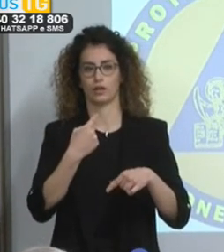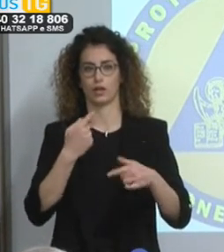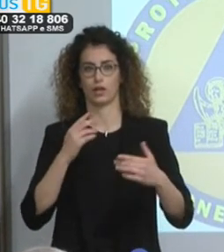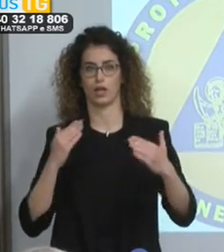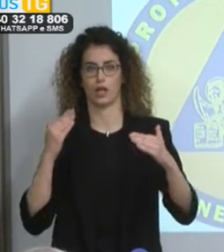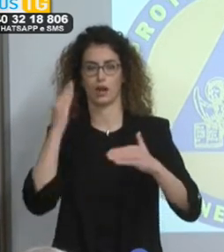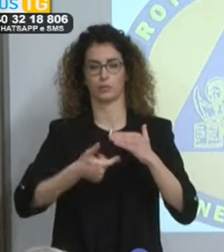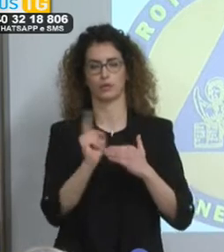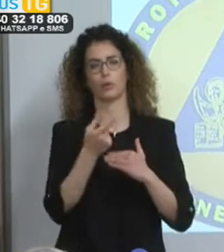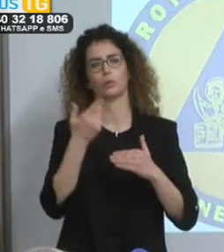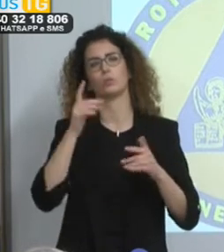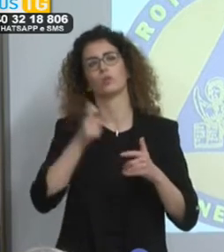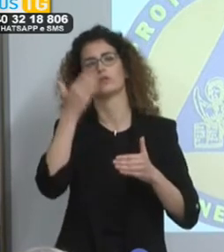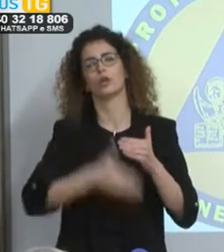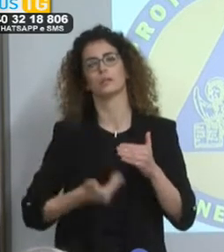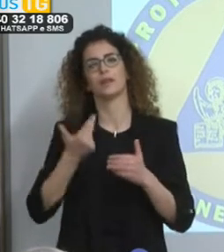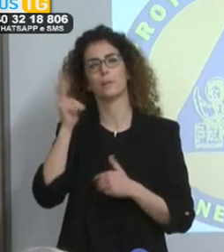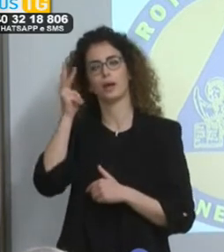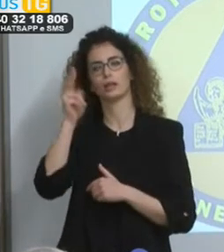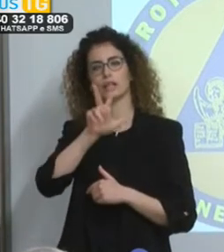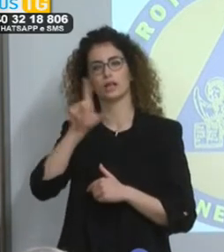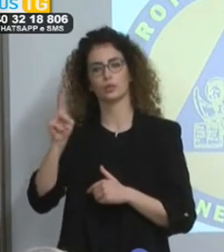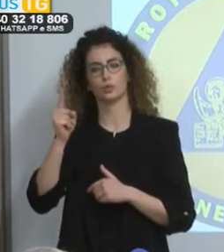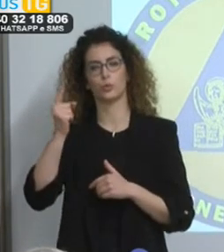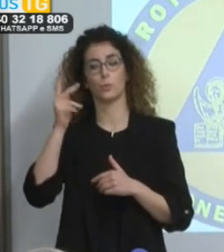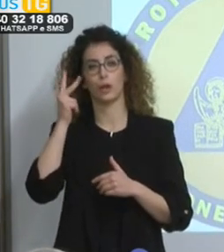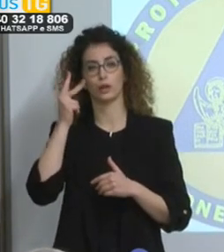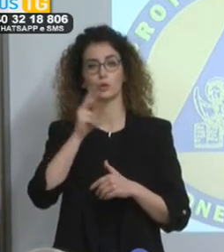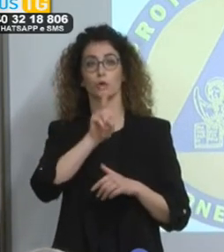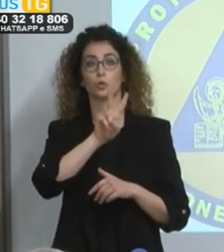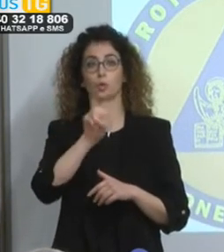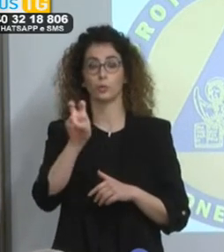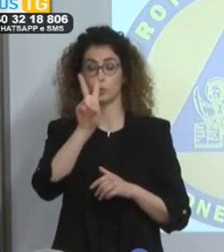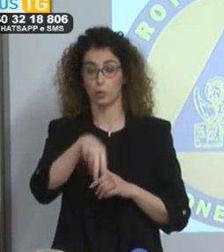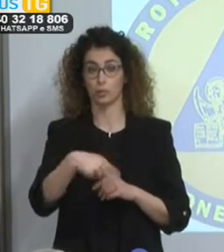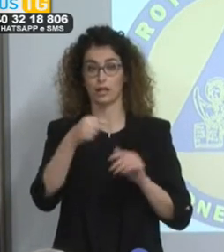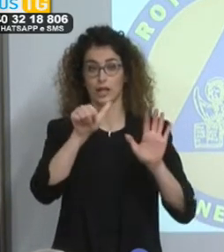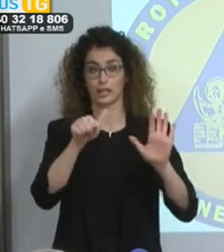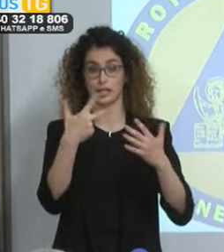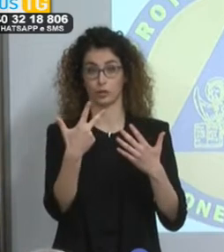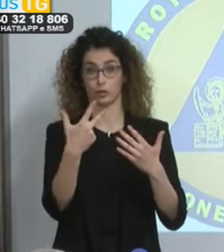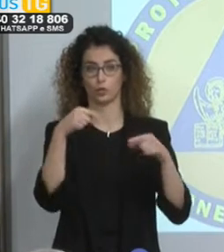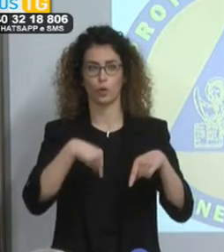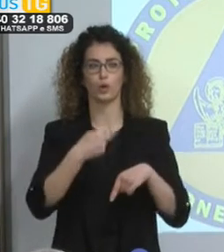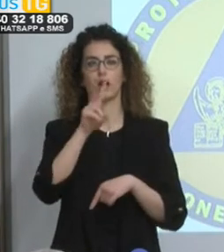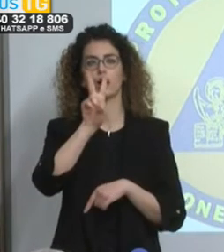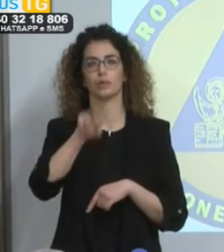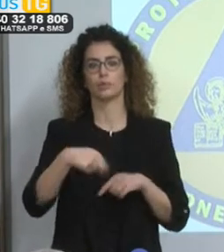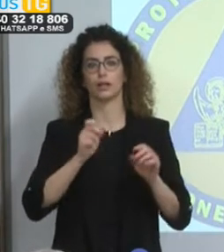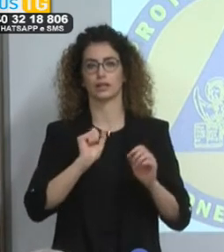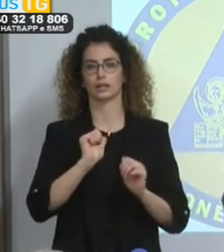marzo. 31 marzo erano 2068, adesso ne abbiamo 2013, meno 63